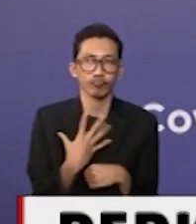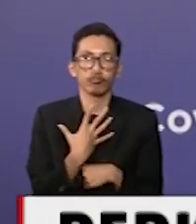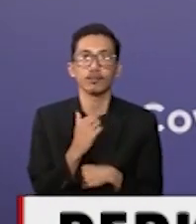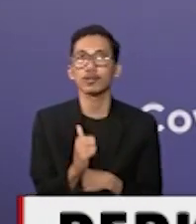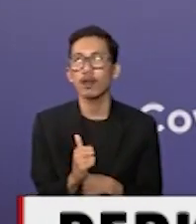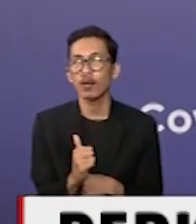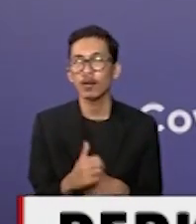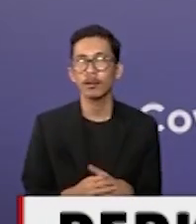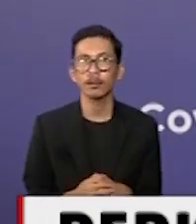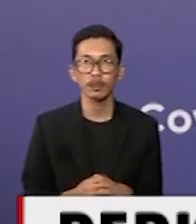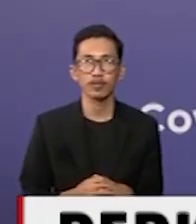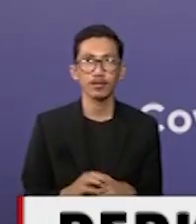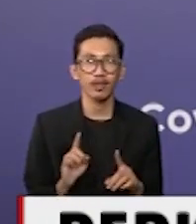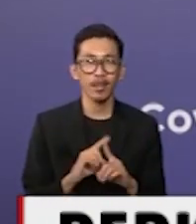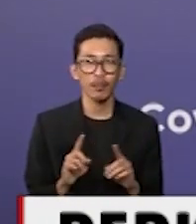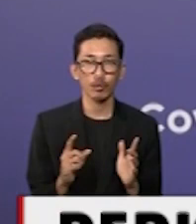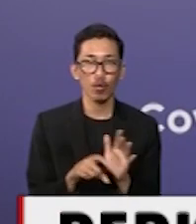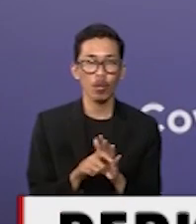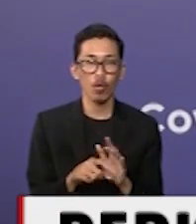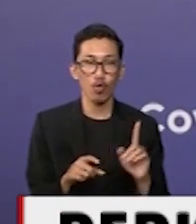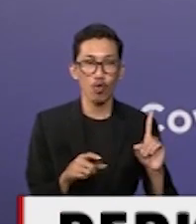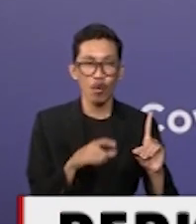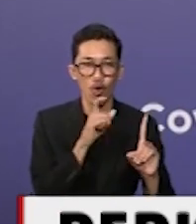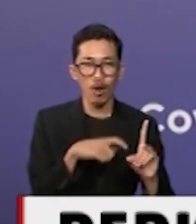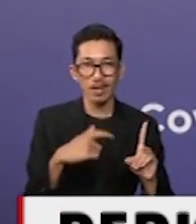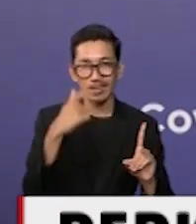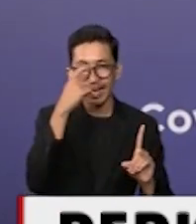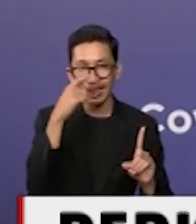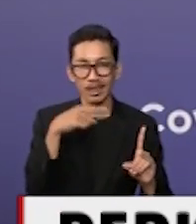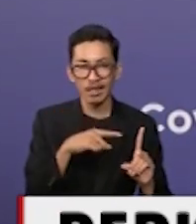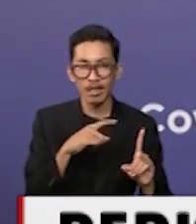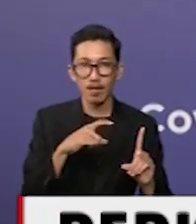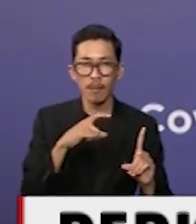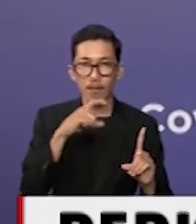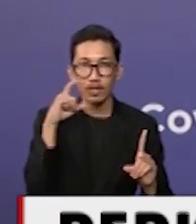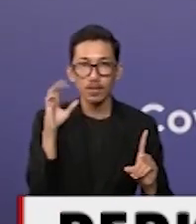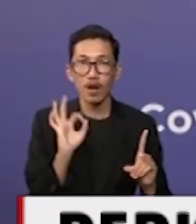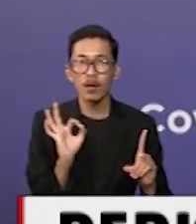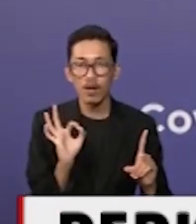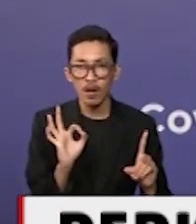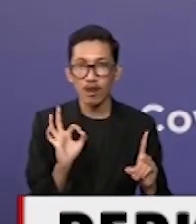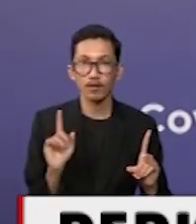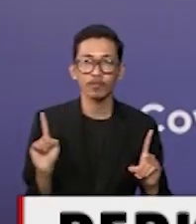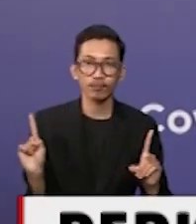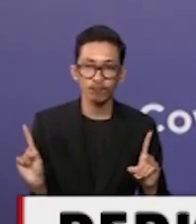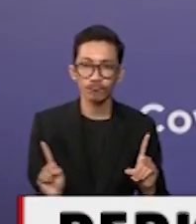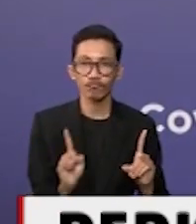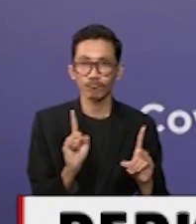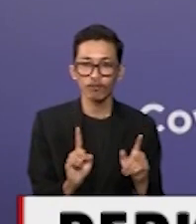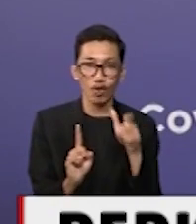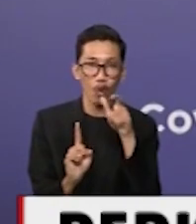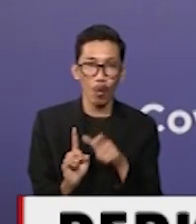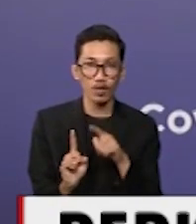Namun apabila orang yang sakit membawa virus tidak menggunakan masker, sementara orang